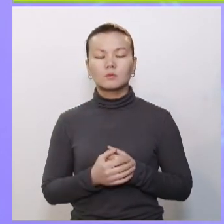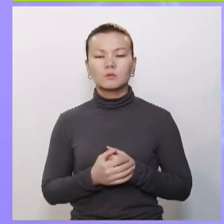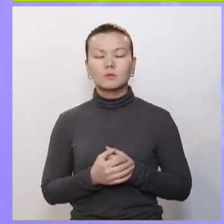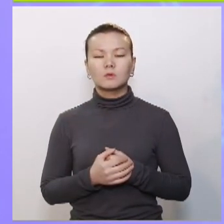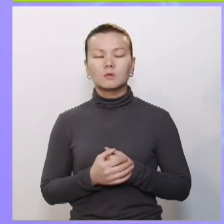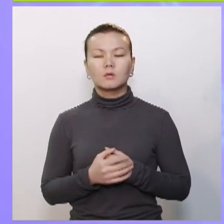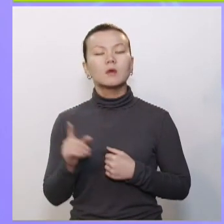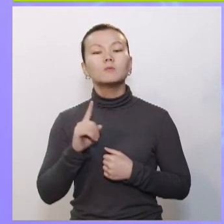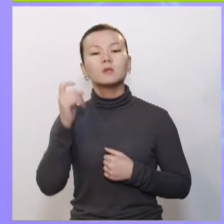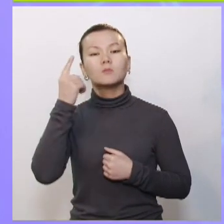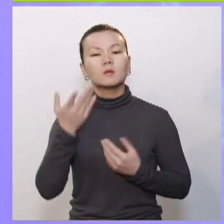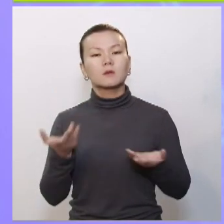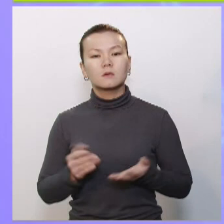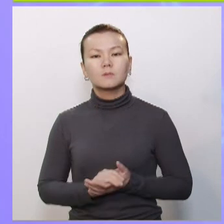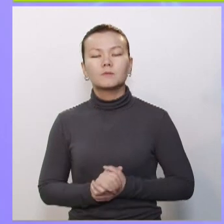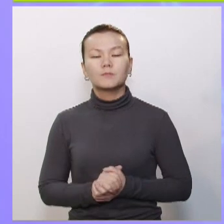Демек, эмнени билдиңер?